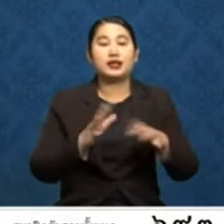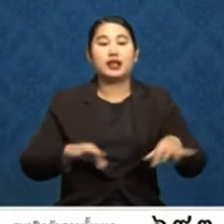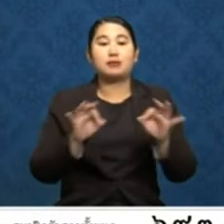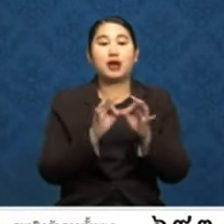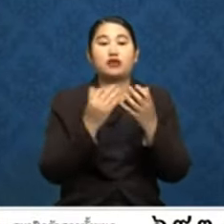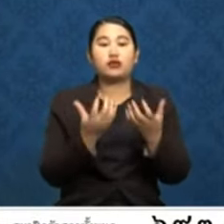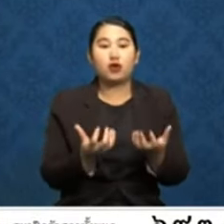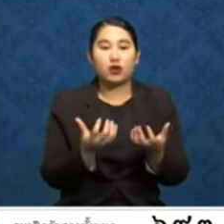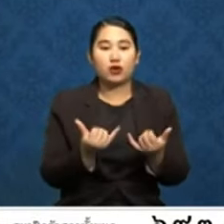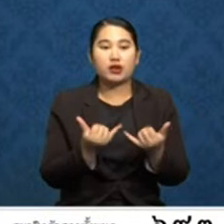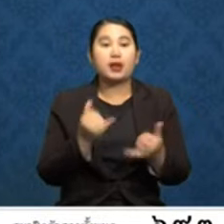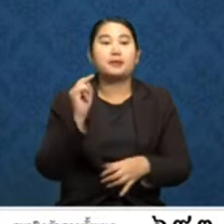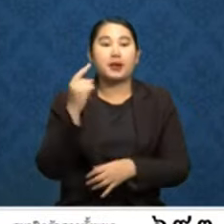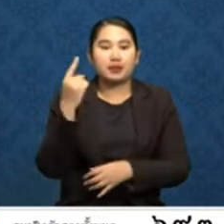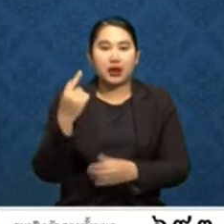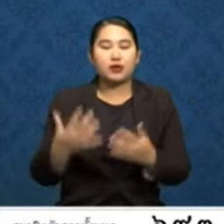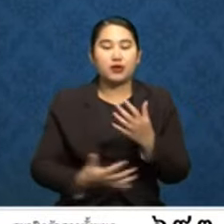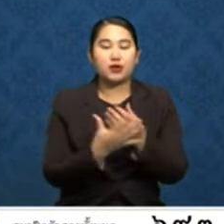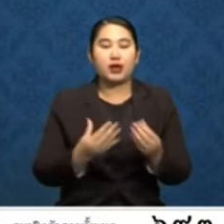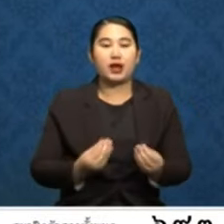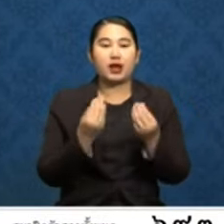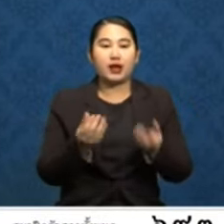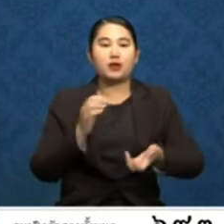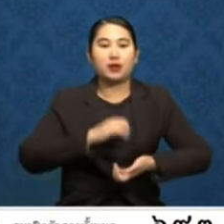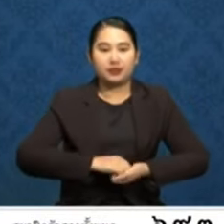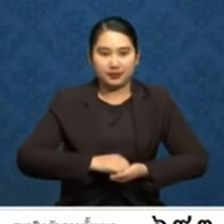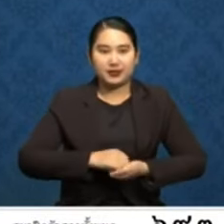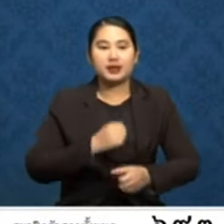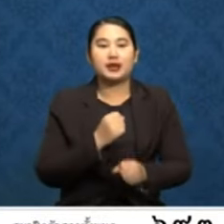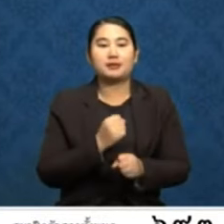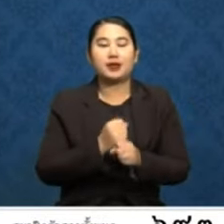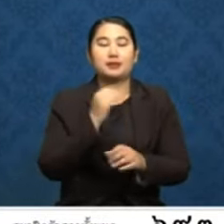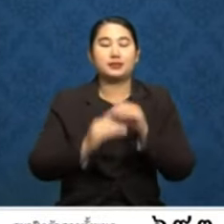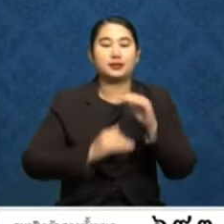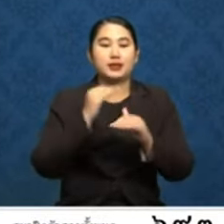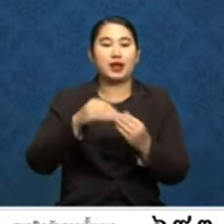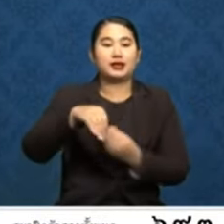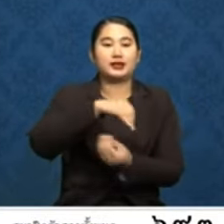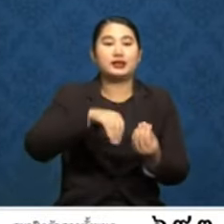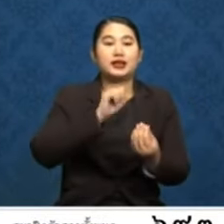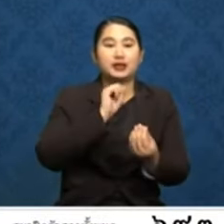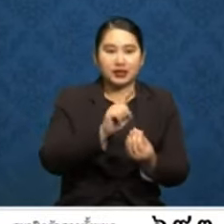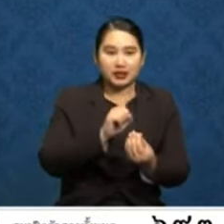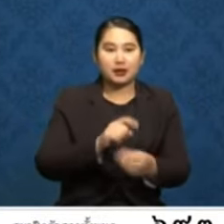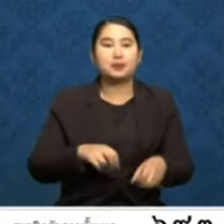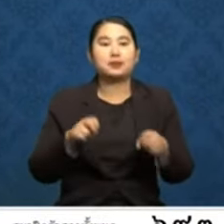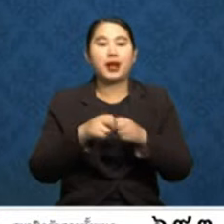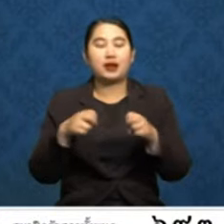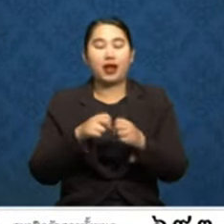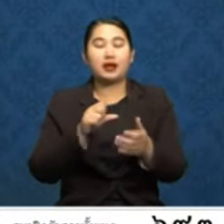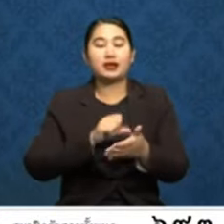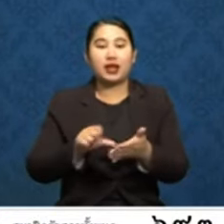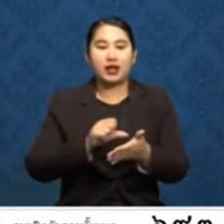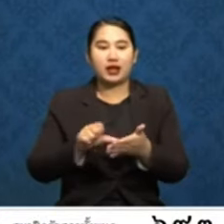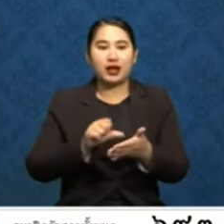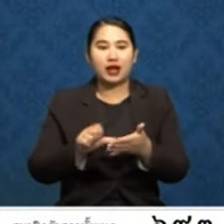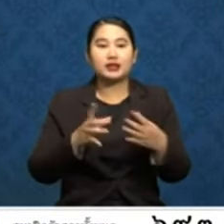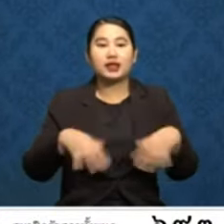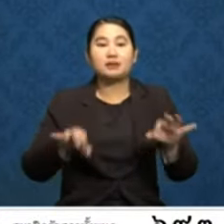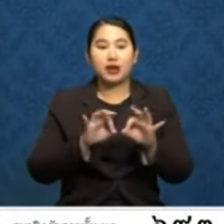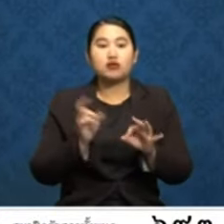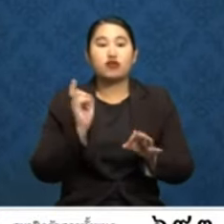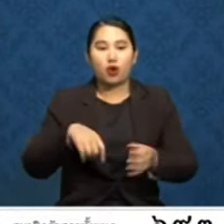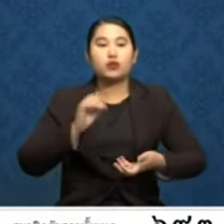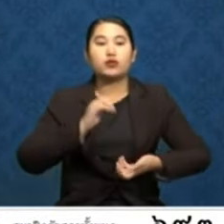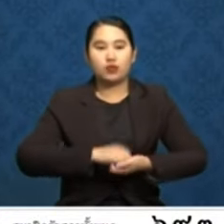ม่ๆเพื่อเสริมสร้างโอกาสความร่วมมือในการพัฒนาเศรษฐกิจและการแก้ไขปัญหาที่ต้องอาศัยความร่วม